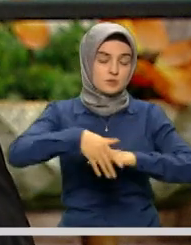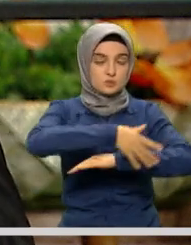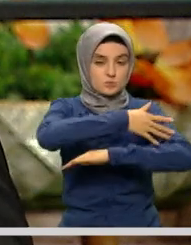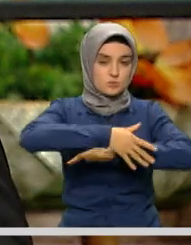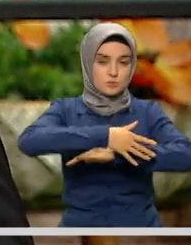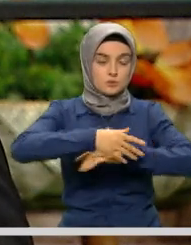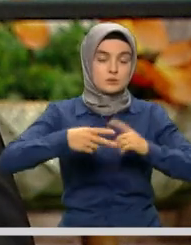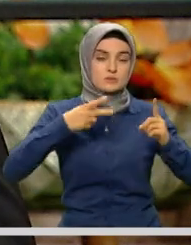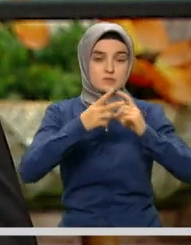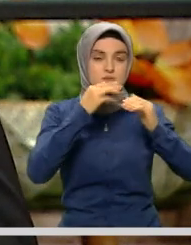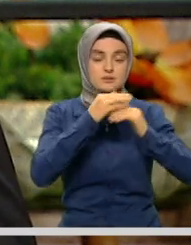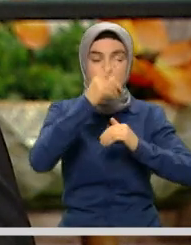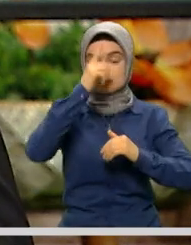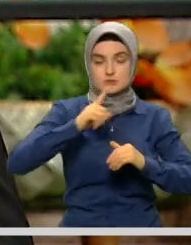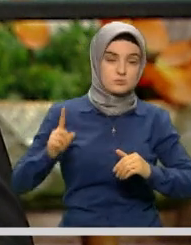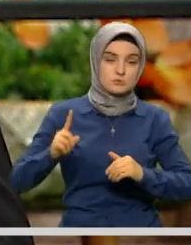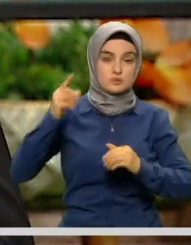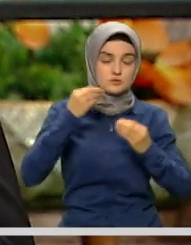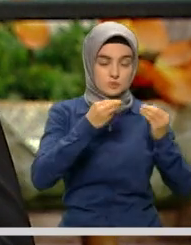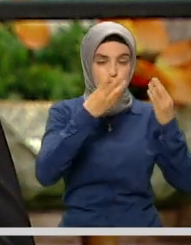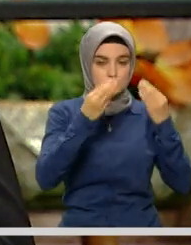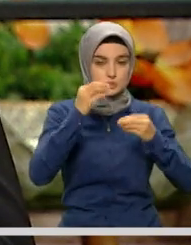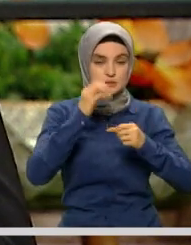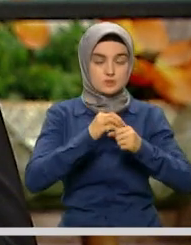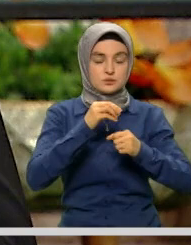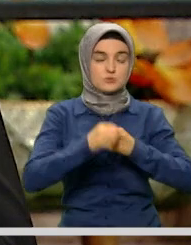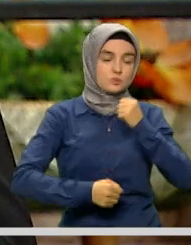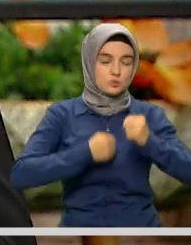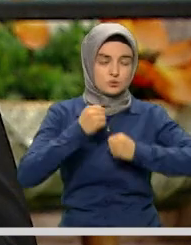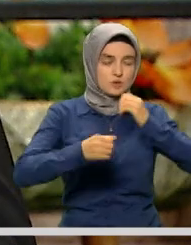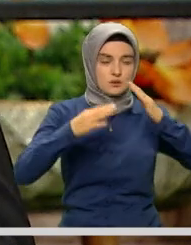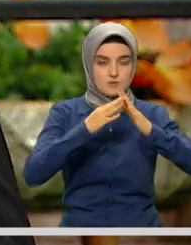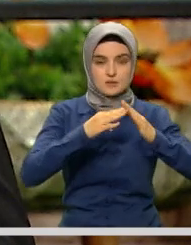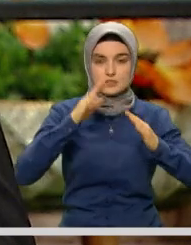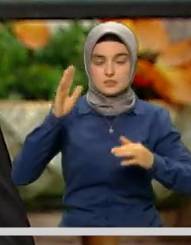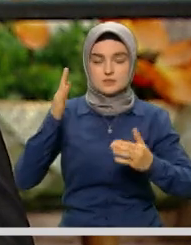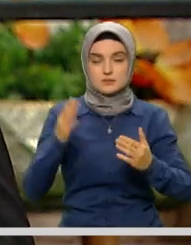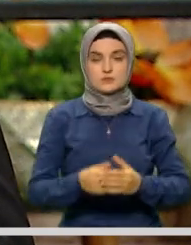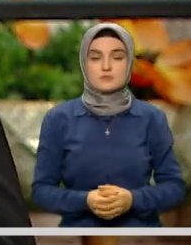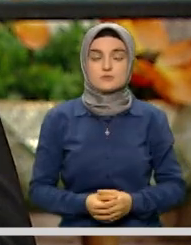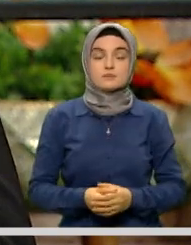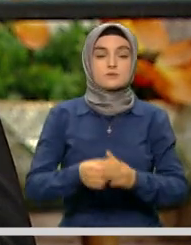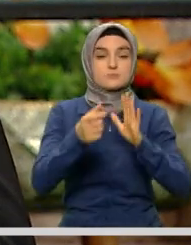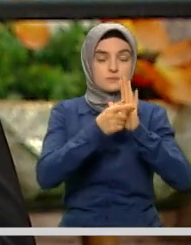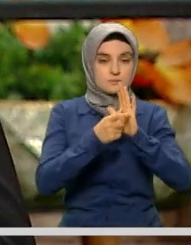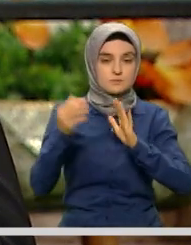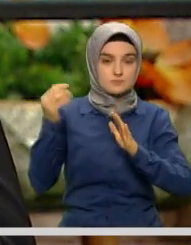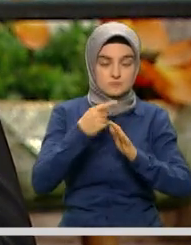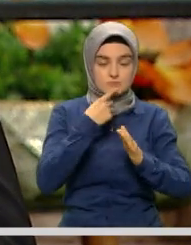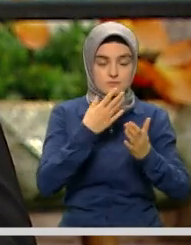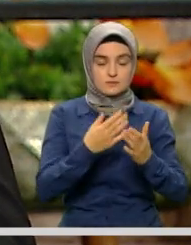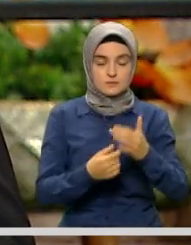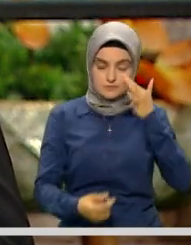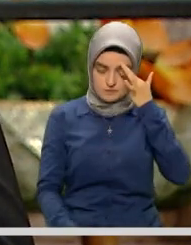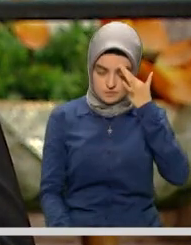ilk müjdeyi veren olmak için koşarak onun evine gidiyorlar. Ve müjde diyorlar ayet geldi senin hakkında. Hemen koşuyor